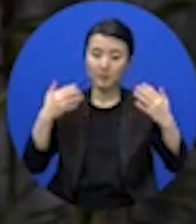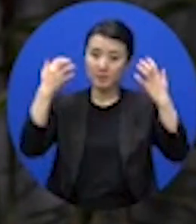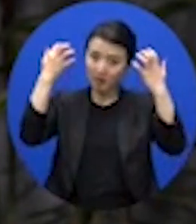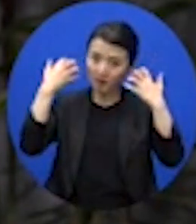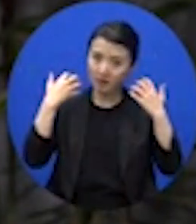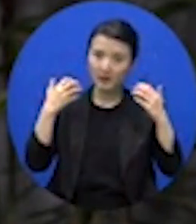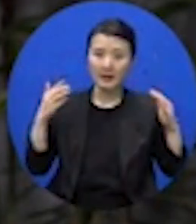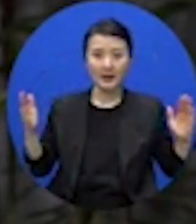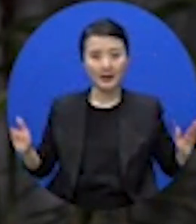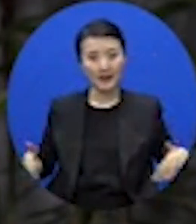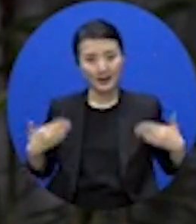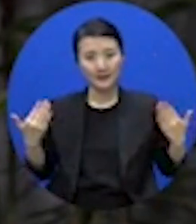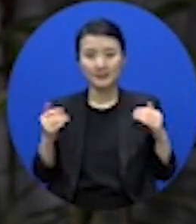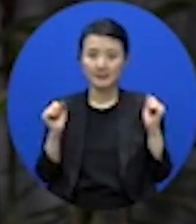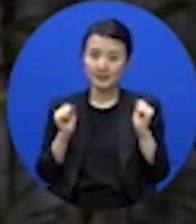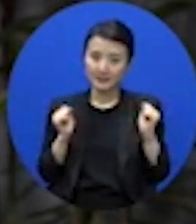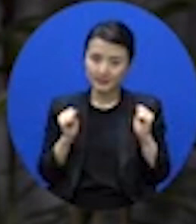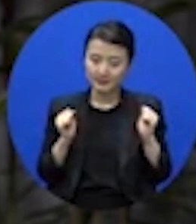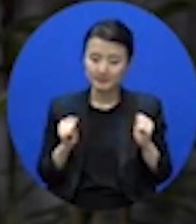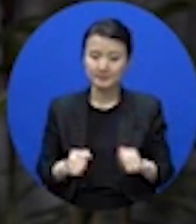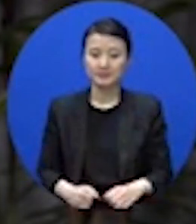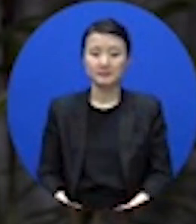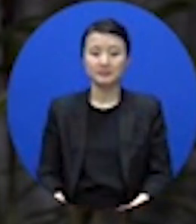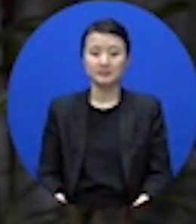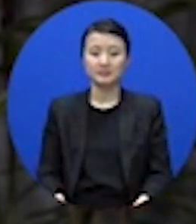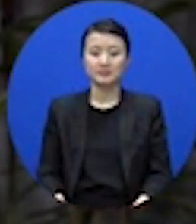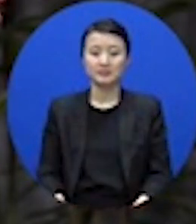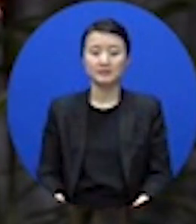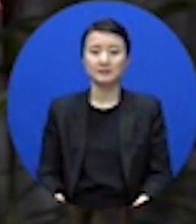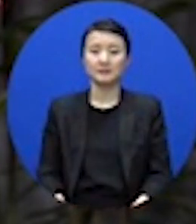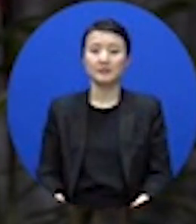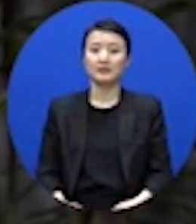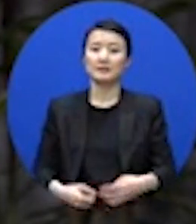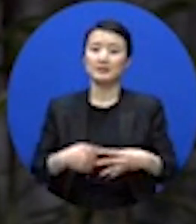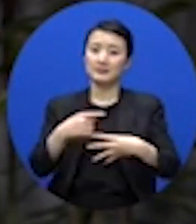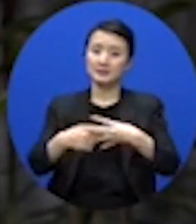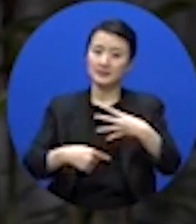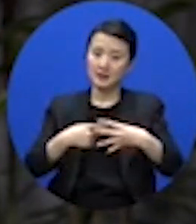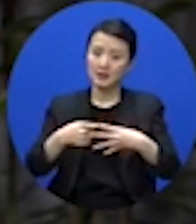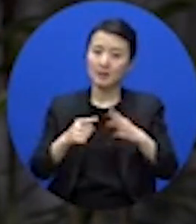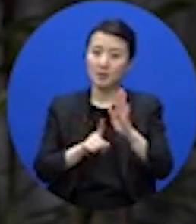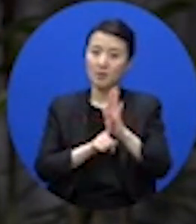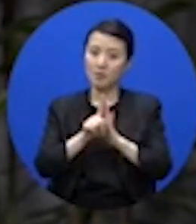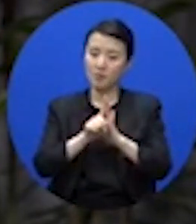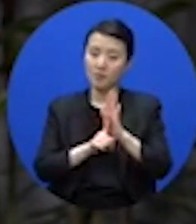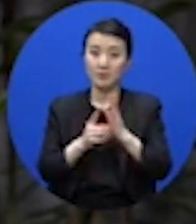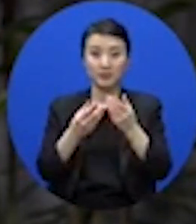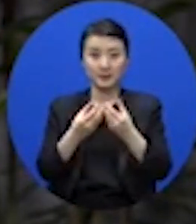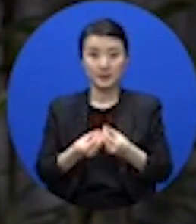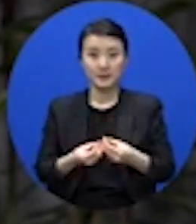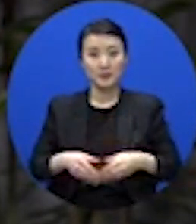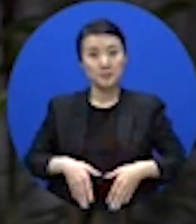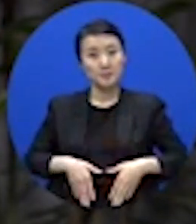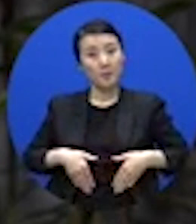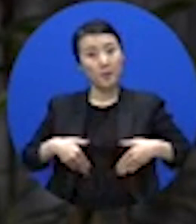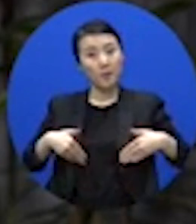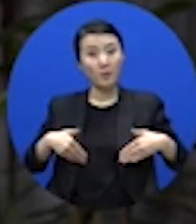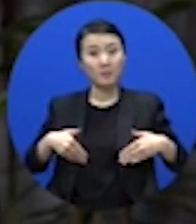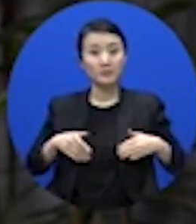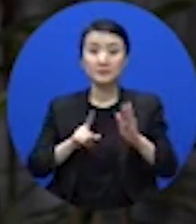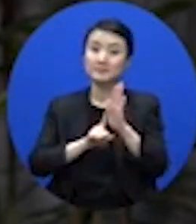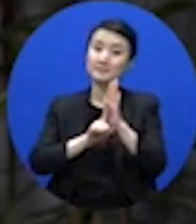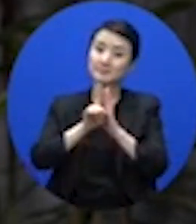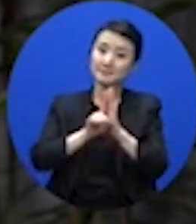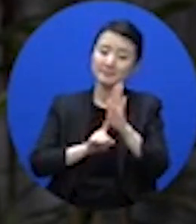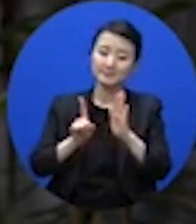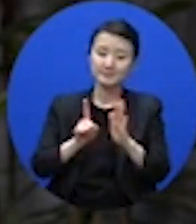여름, 가을, 겨울. 예. 이 계절의 온도에서 뭐 봄은 우리가 기대하는 봄의 온도가 있죠?